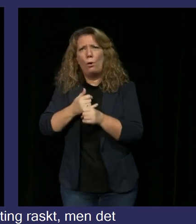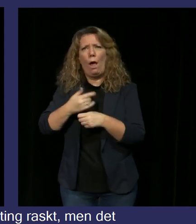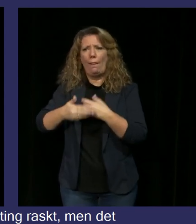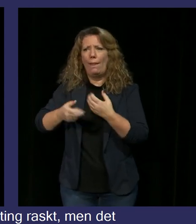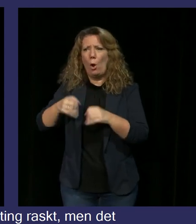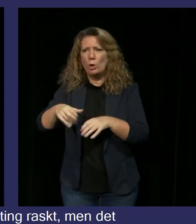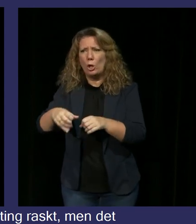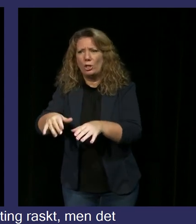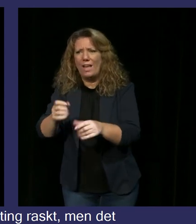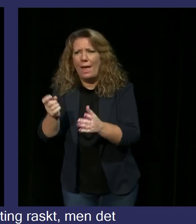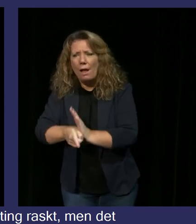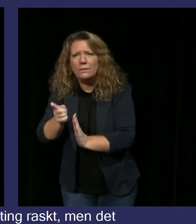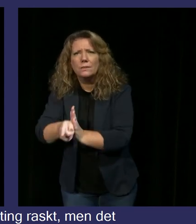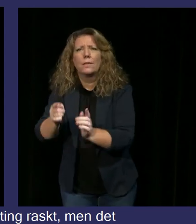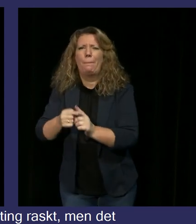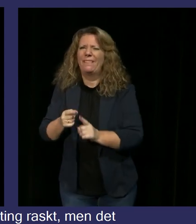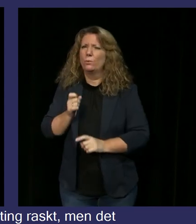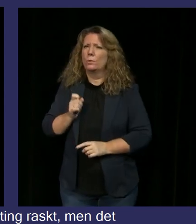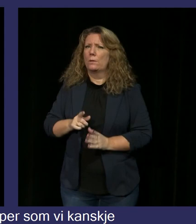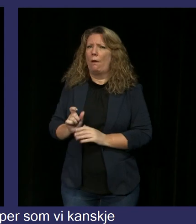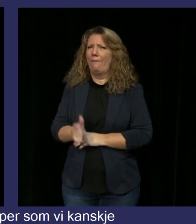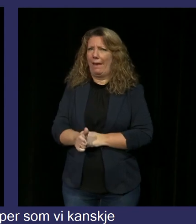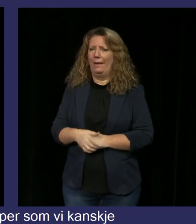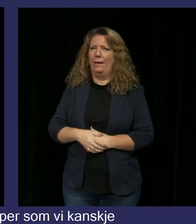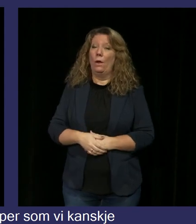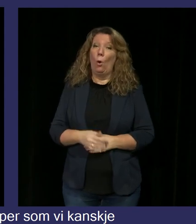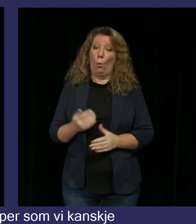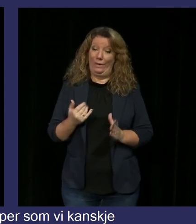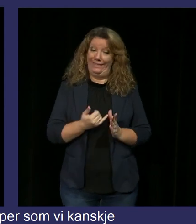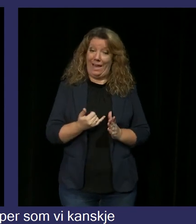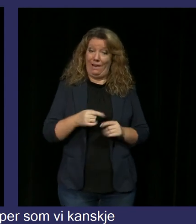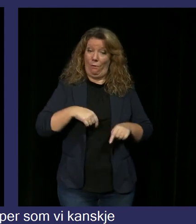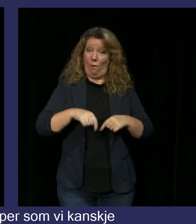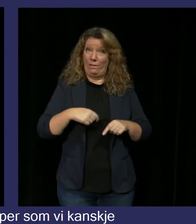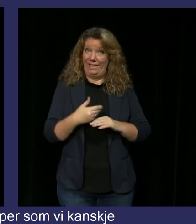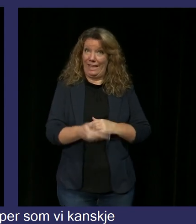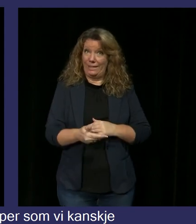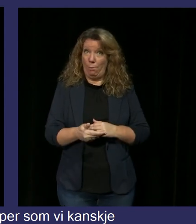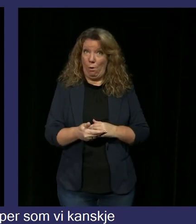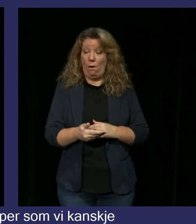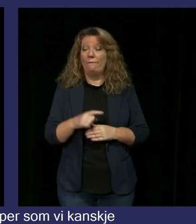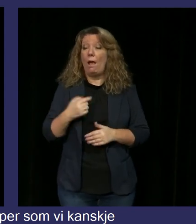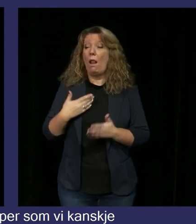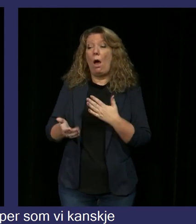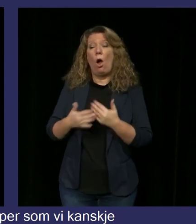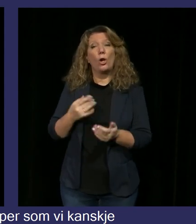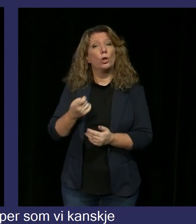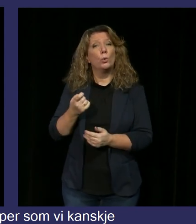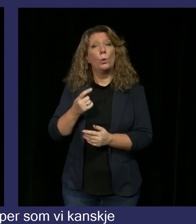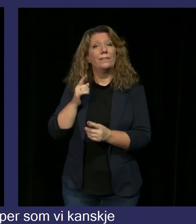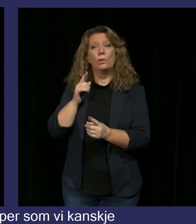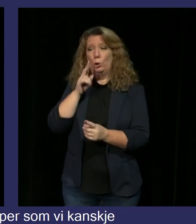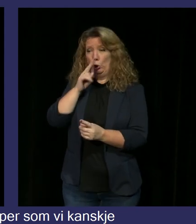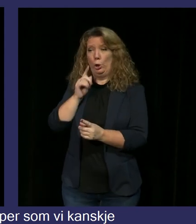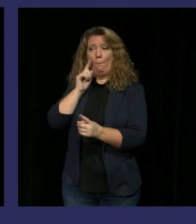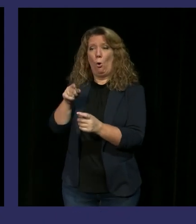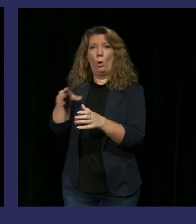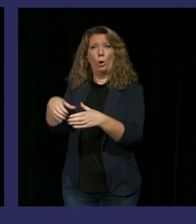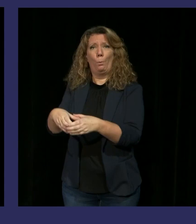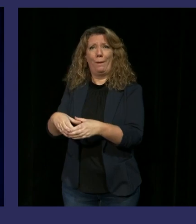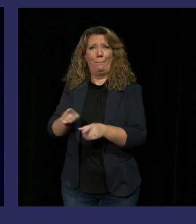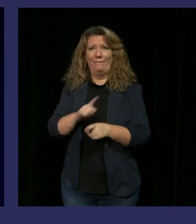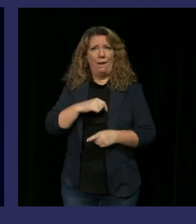noen snarveier. Også på intern forvaltning etterpå, for da man laget noe til noen nye målgrupper som vi kanskje ikke har en rigg for å håndtere internt hos oss